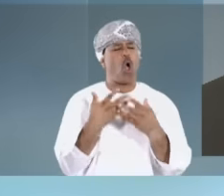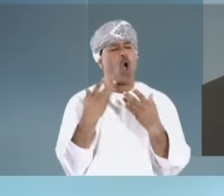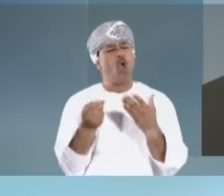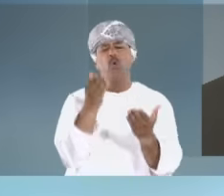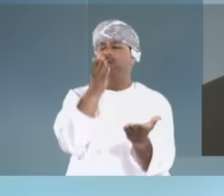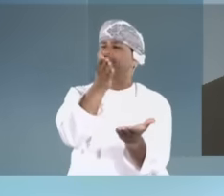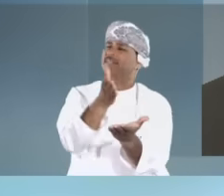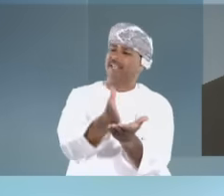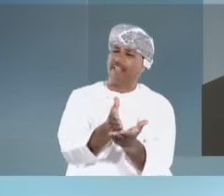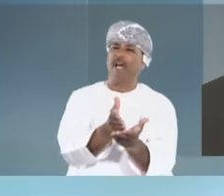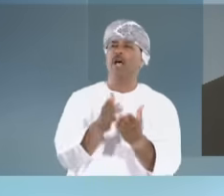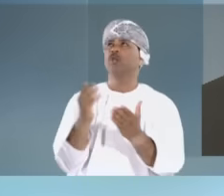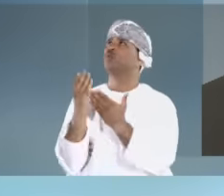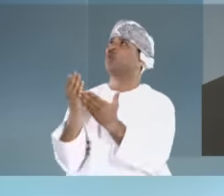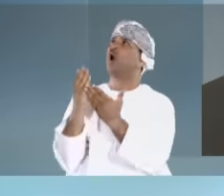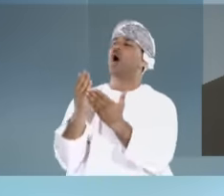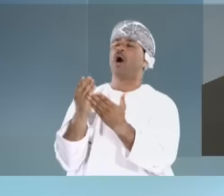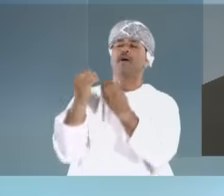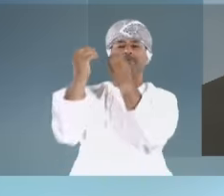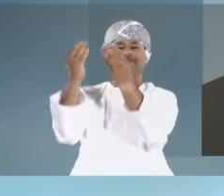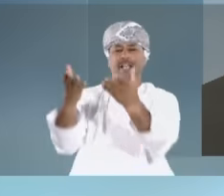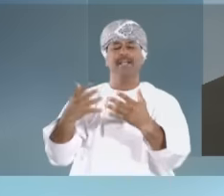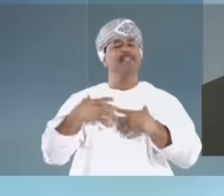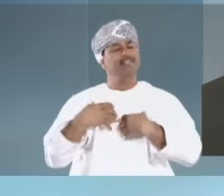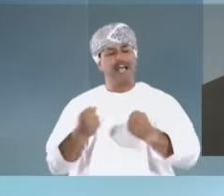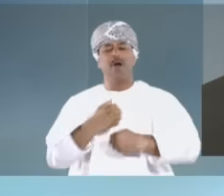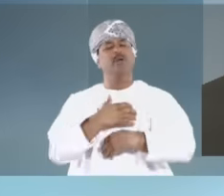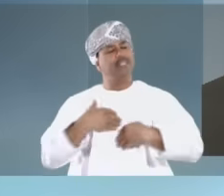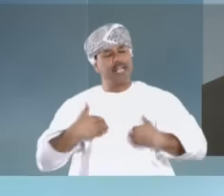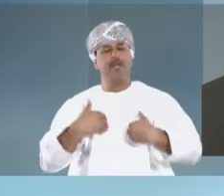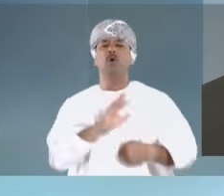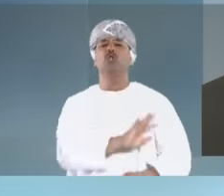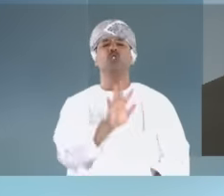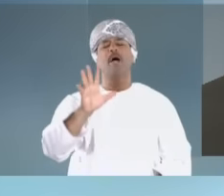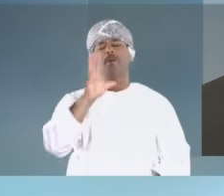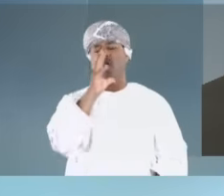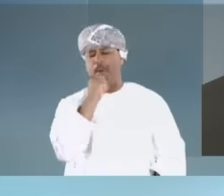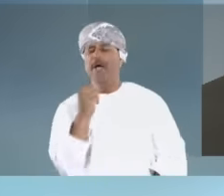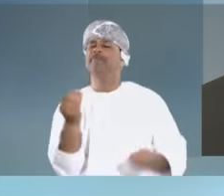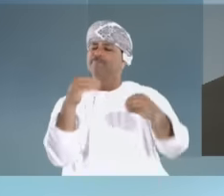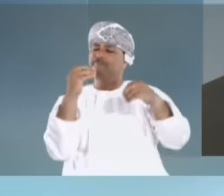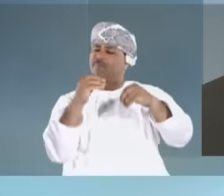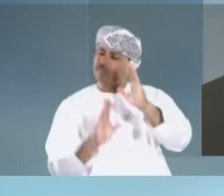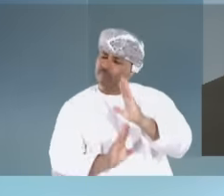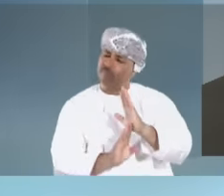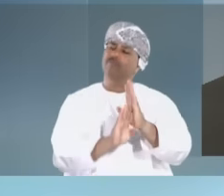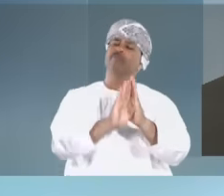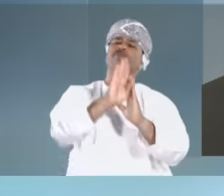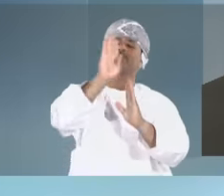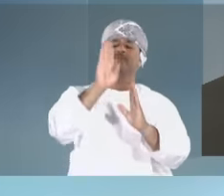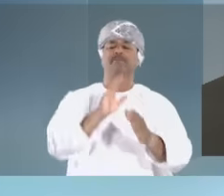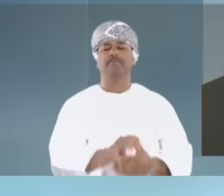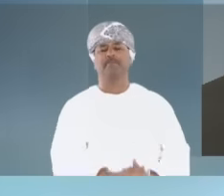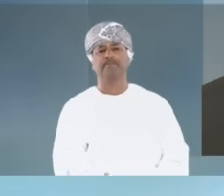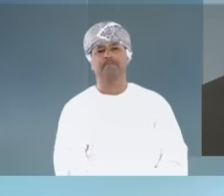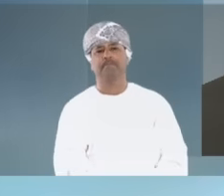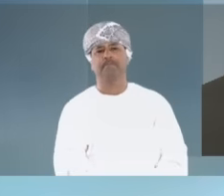صادقة، راجيا لجلالته مفور الصحة والسعادة وللشعب العماني المزيد من التقدم